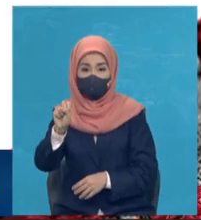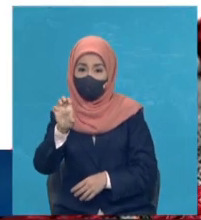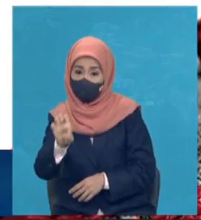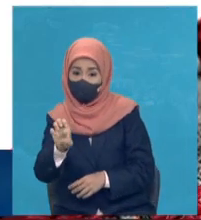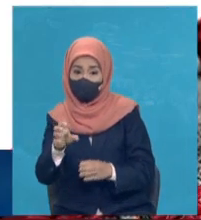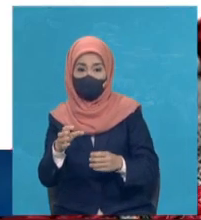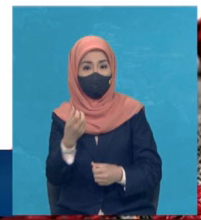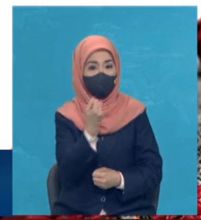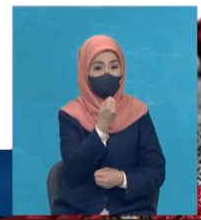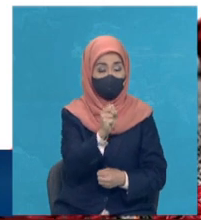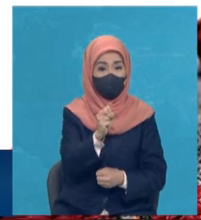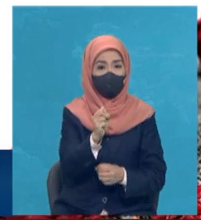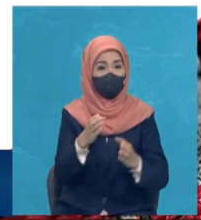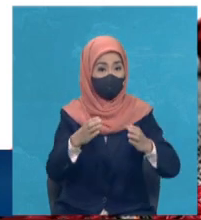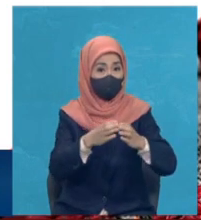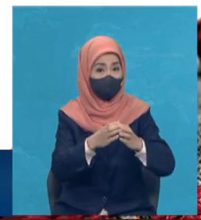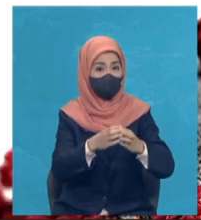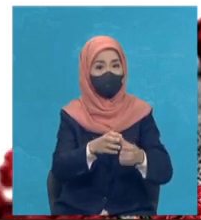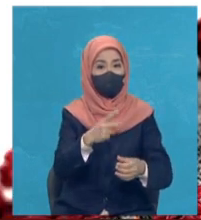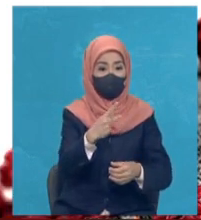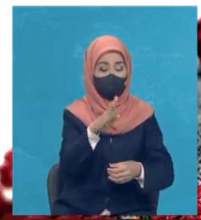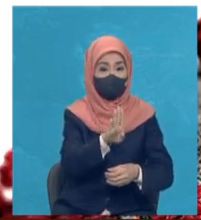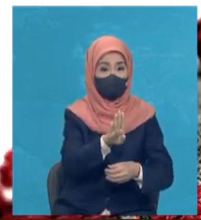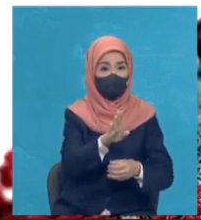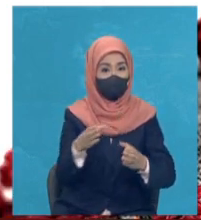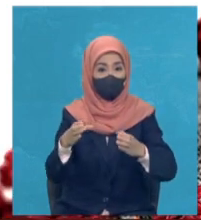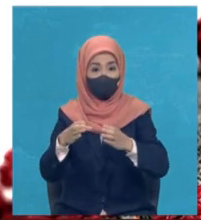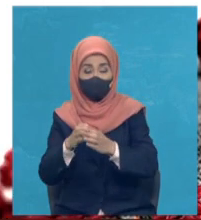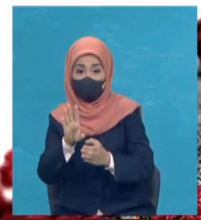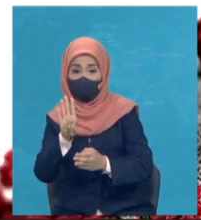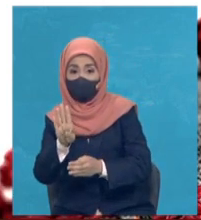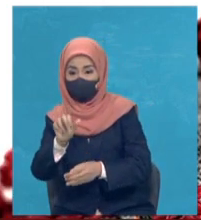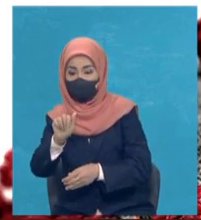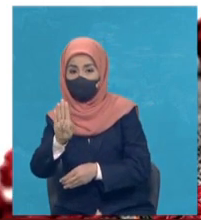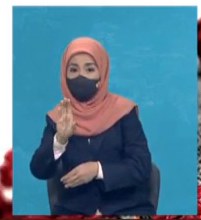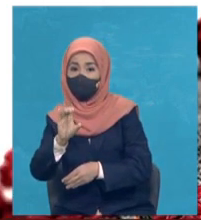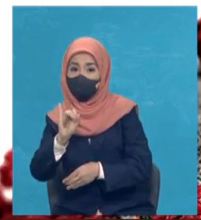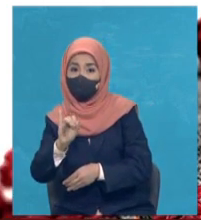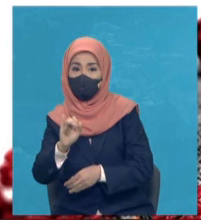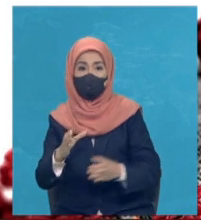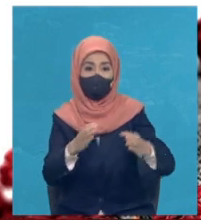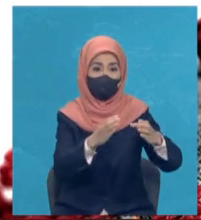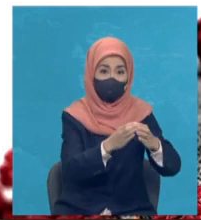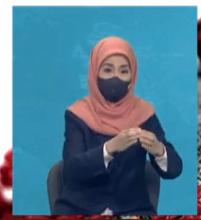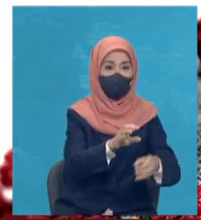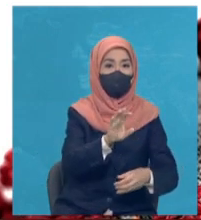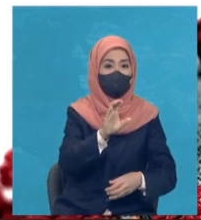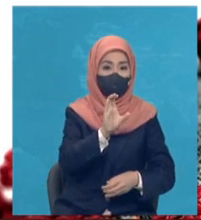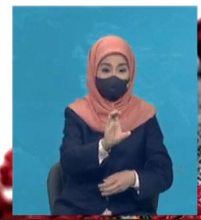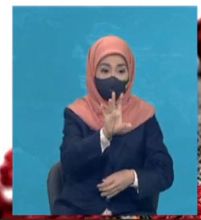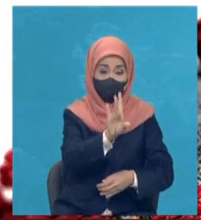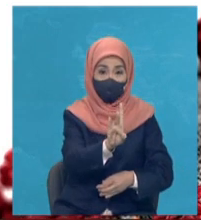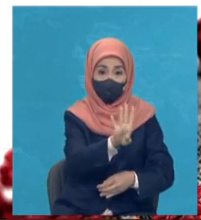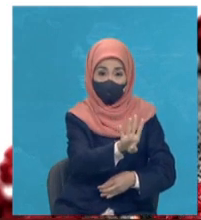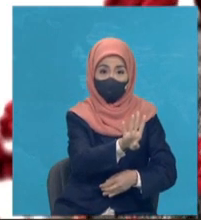10 cash bagi Cluster congol kb4t sebagai klasey bisyay 4 cash bagi Cluster Champion